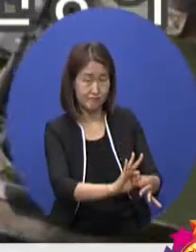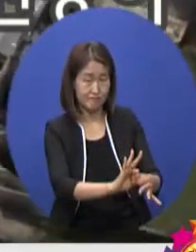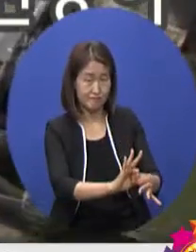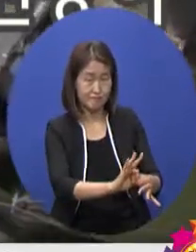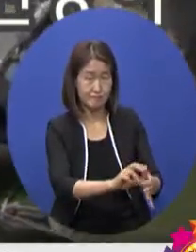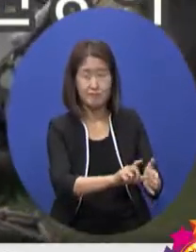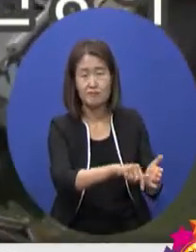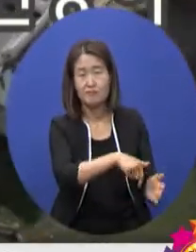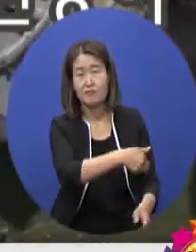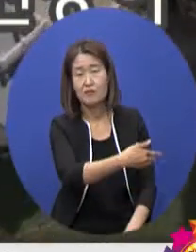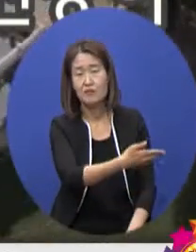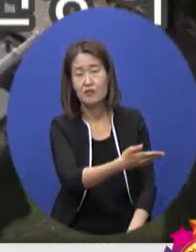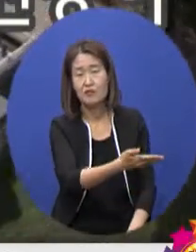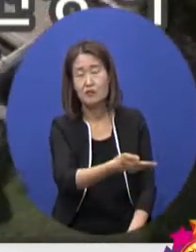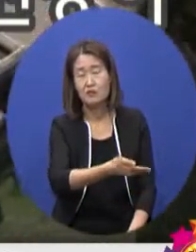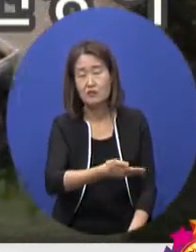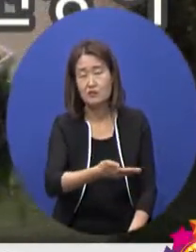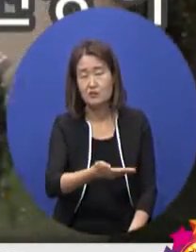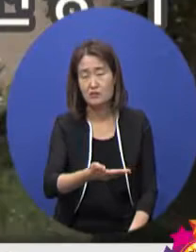속삭이며